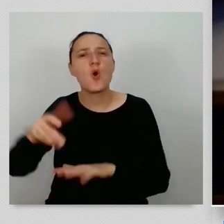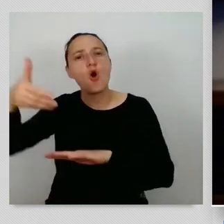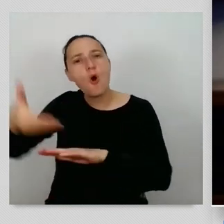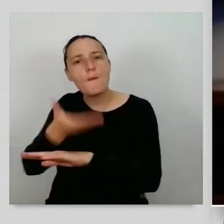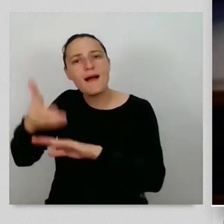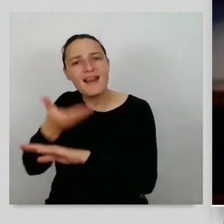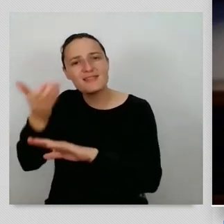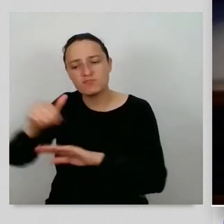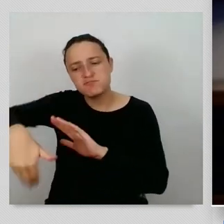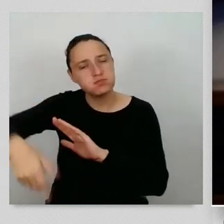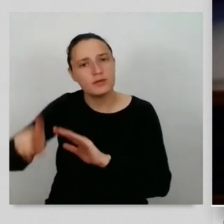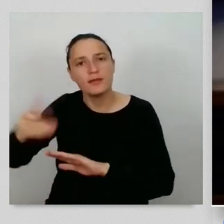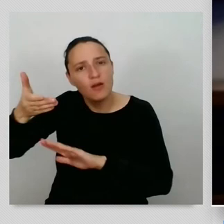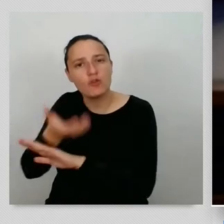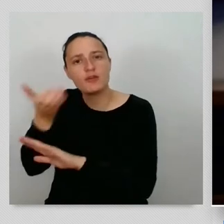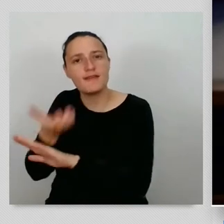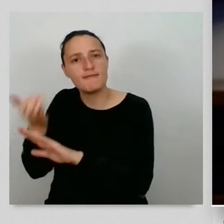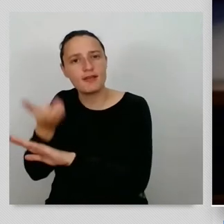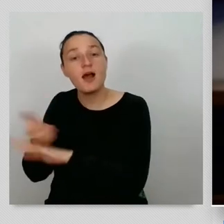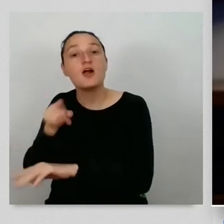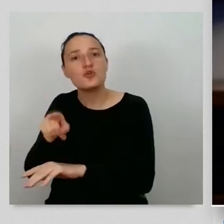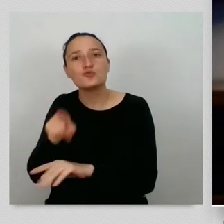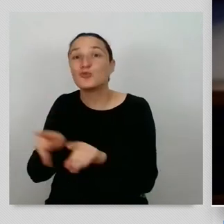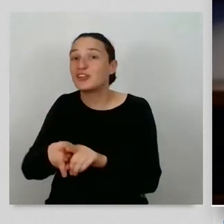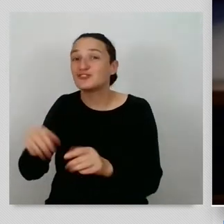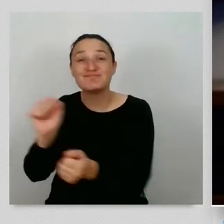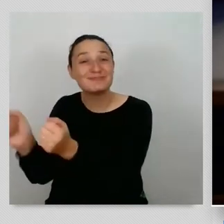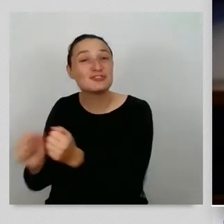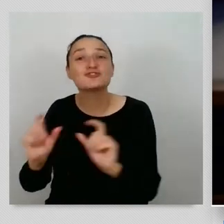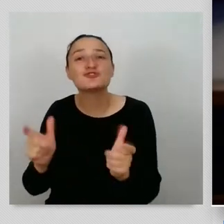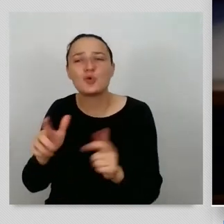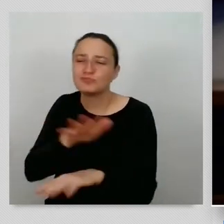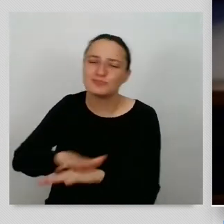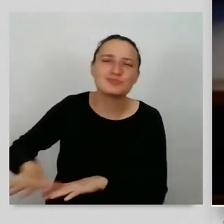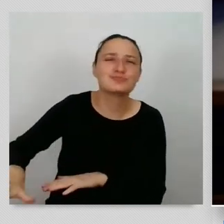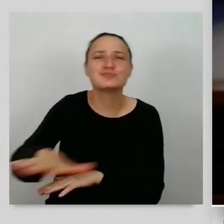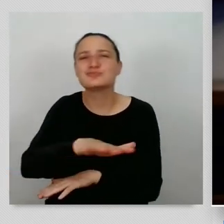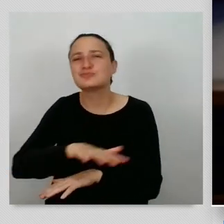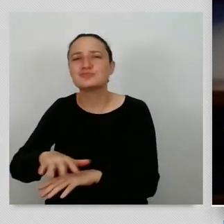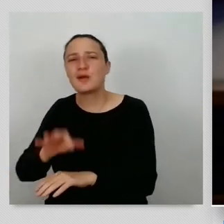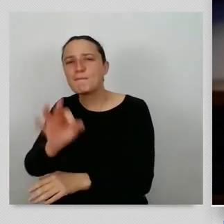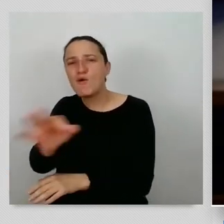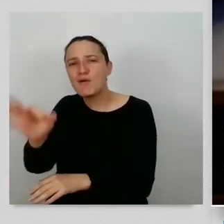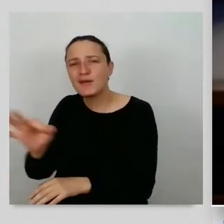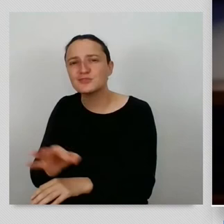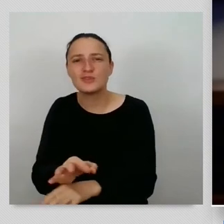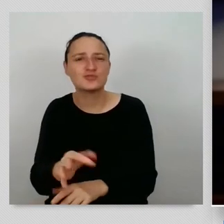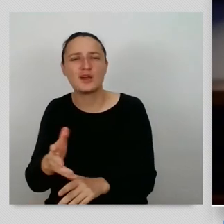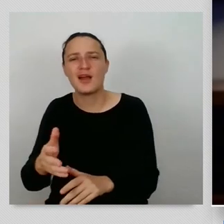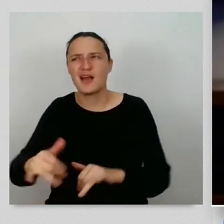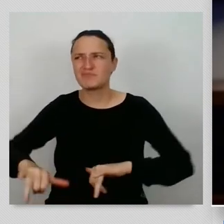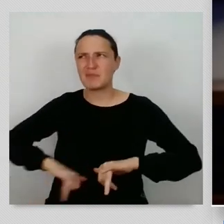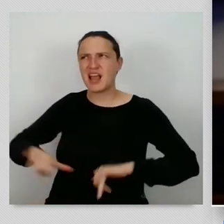tej chwili widać, że kolejna odkrywkowa to jest zniszczenie praktycznie całego Pojezierza, tam Gnieźnieńsko, nie wiem jak ono tam